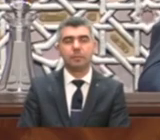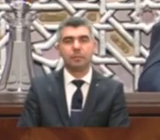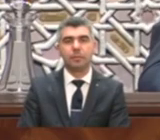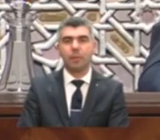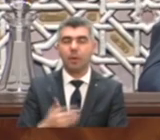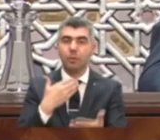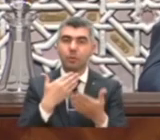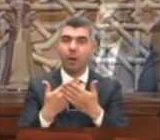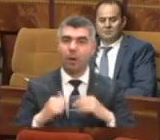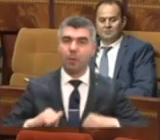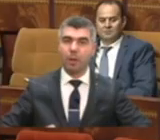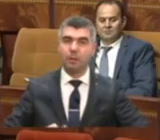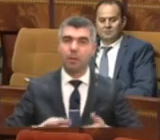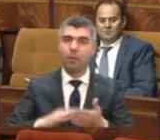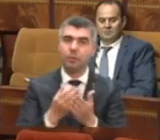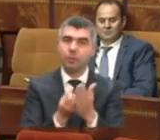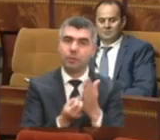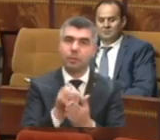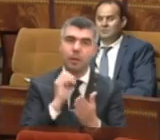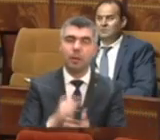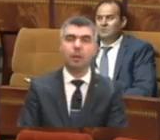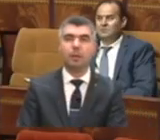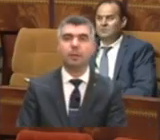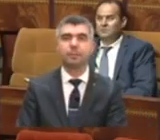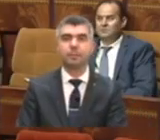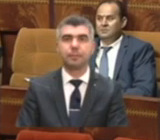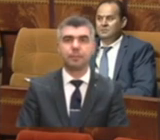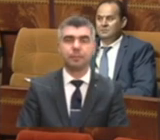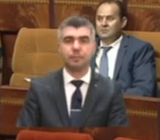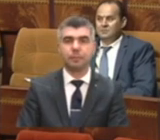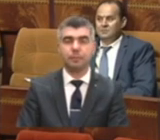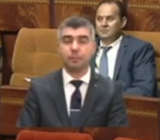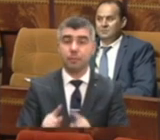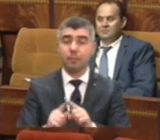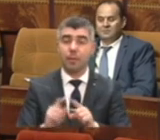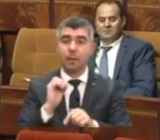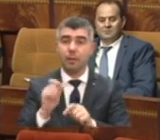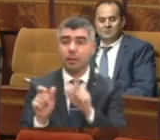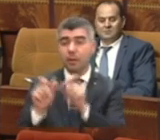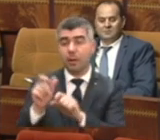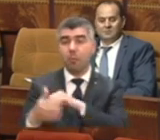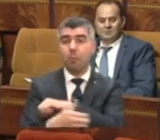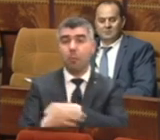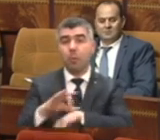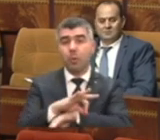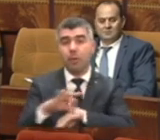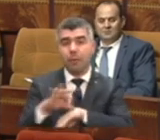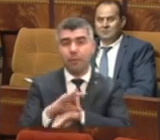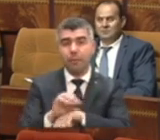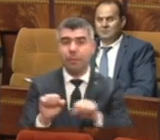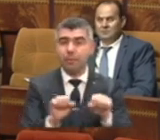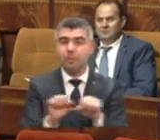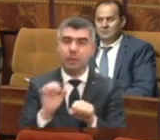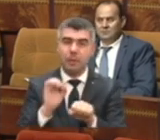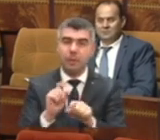شكرا السيدة الوزيرة على المعطيات التي تفضلت بها. الطبقة الوسطى هي صمام أمان ديال أي نسيج مجتمعي، والاهتمام